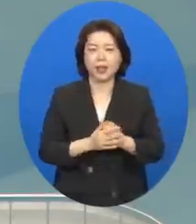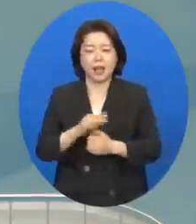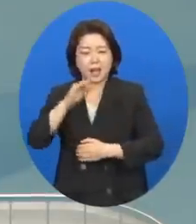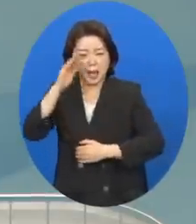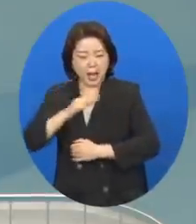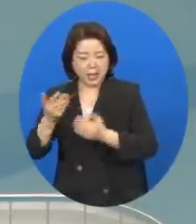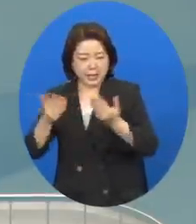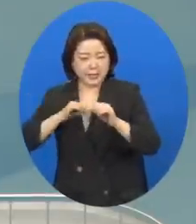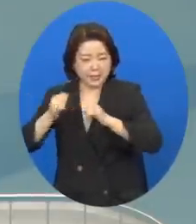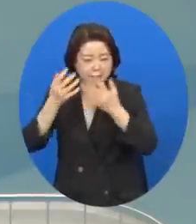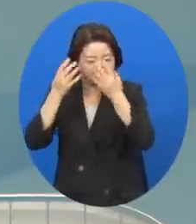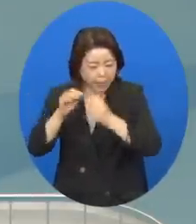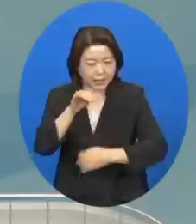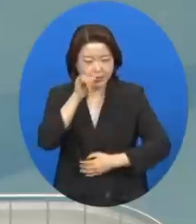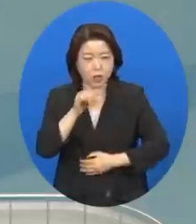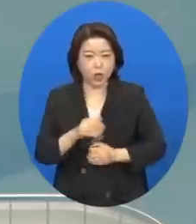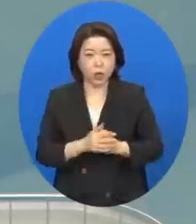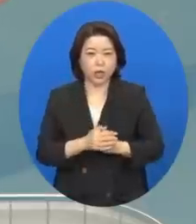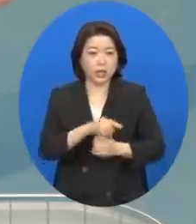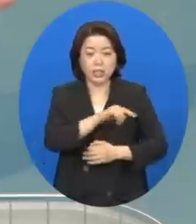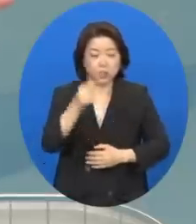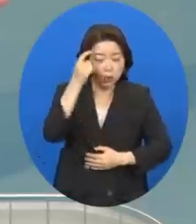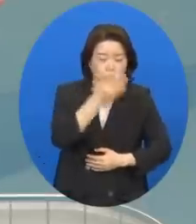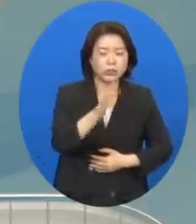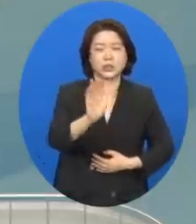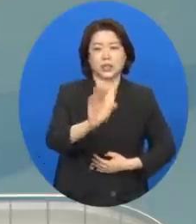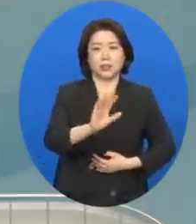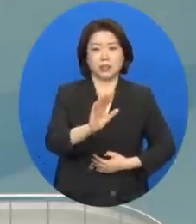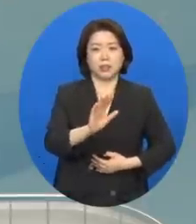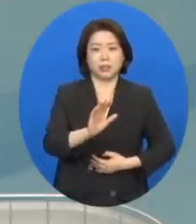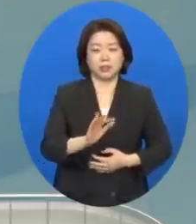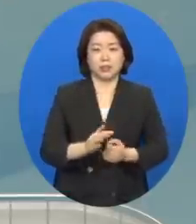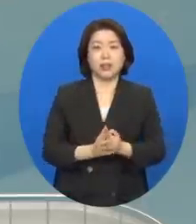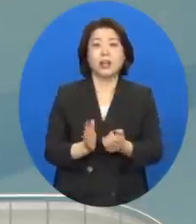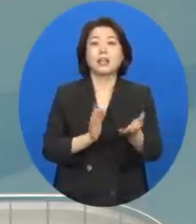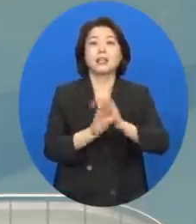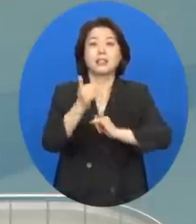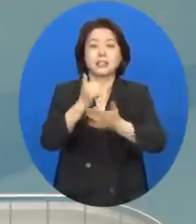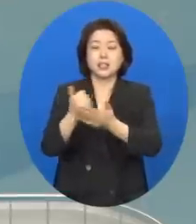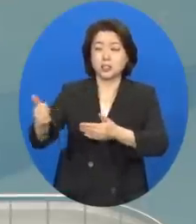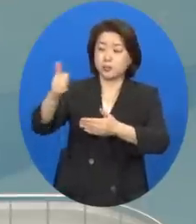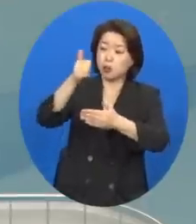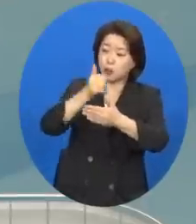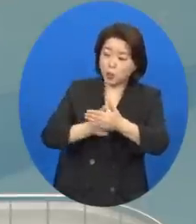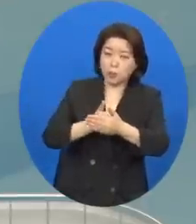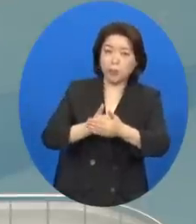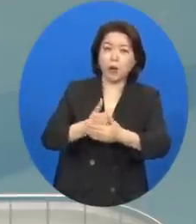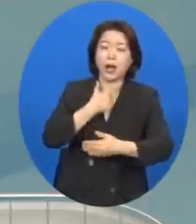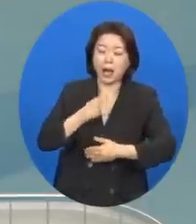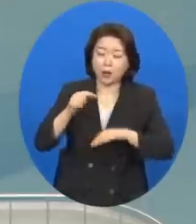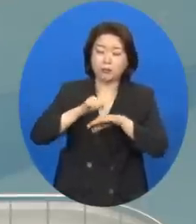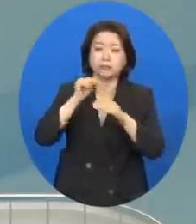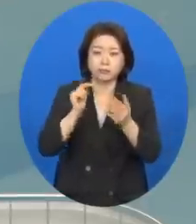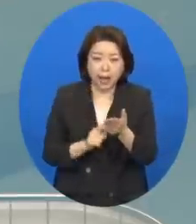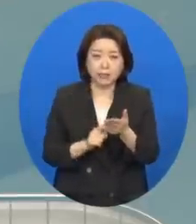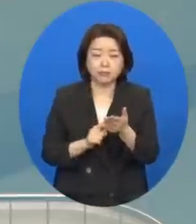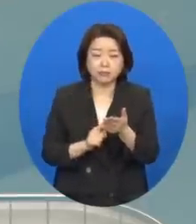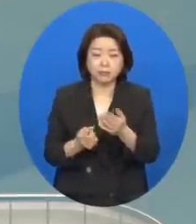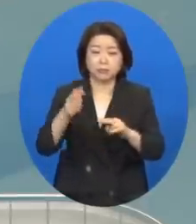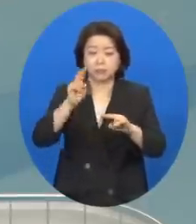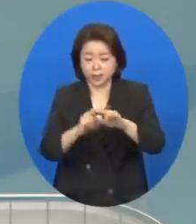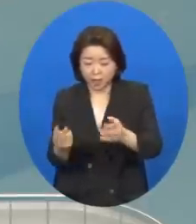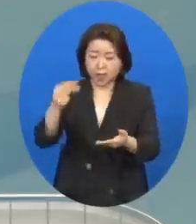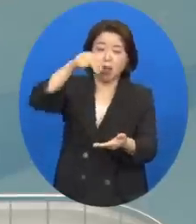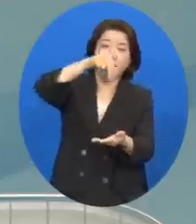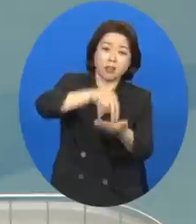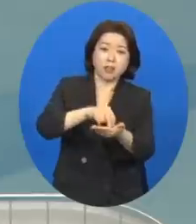악한 짓을 많이 했느냐 묻지 않아요. 예수님을 영접할 그 마음으로 자리에서